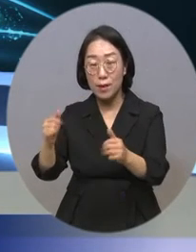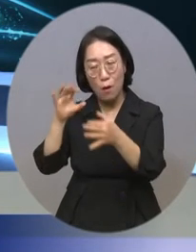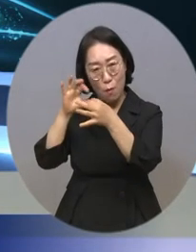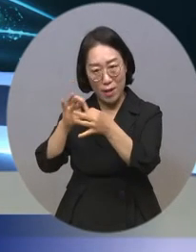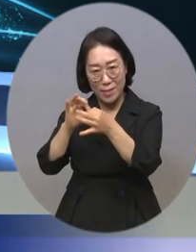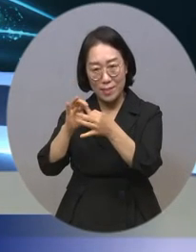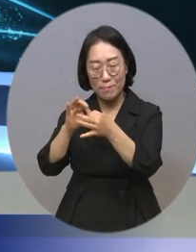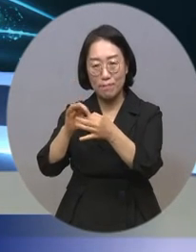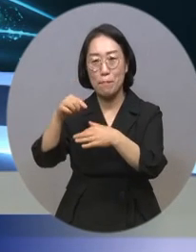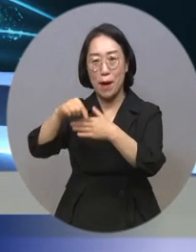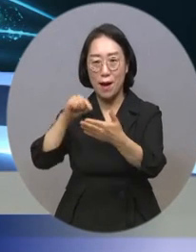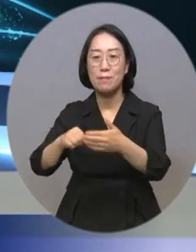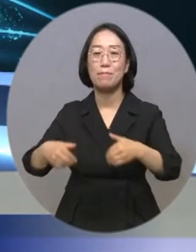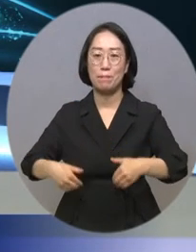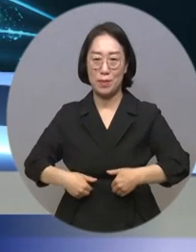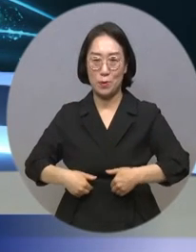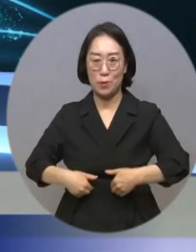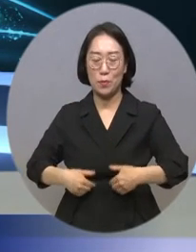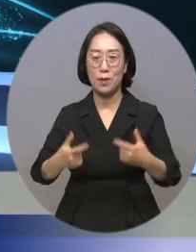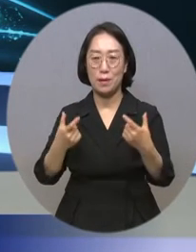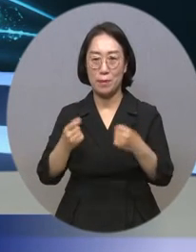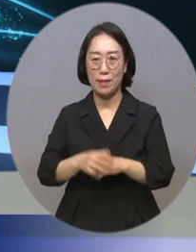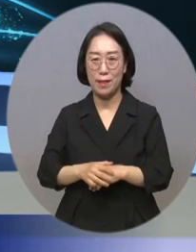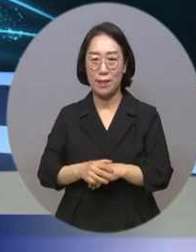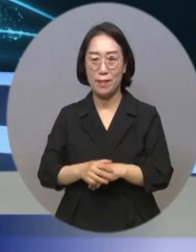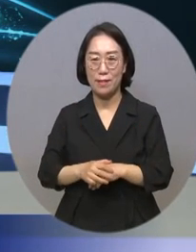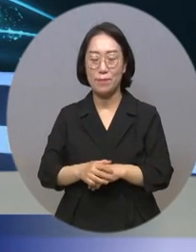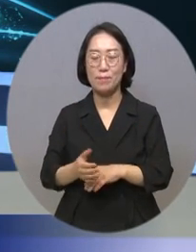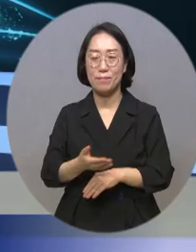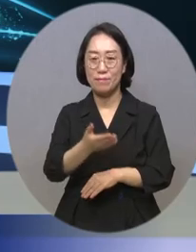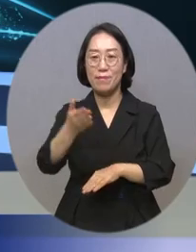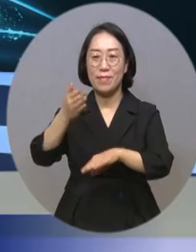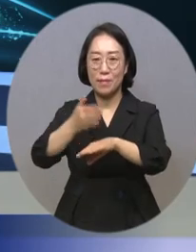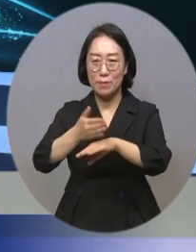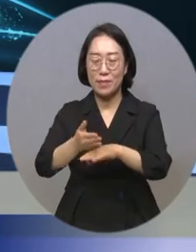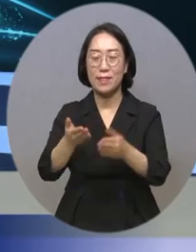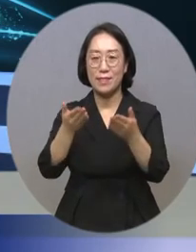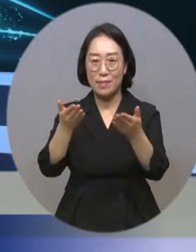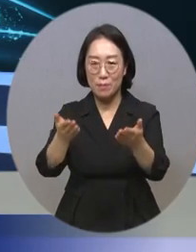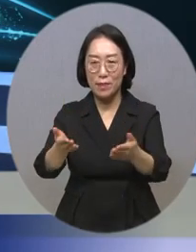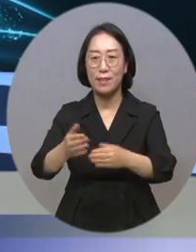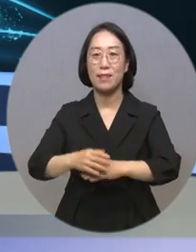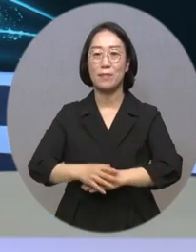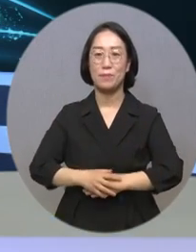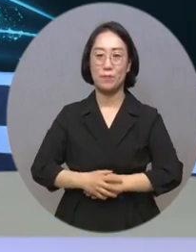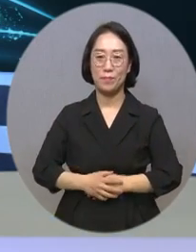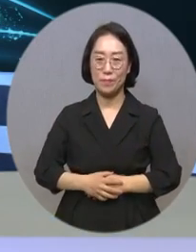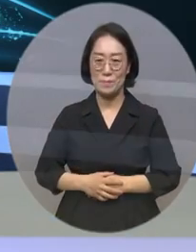필요하겠습니다. 이상 복지TV 뉴스를 마칩니다. 시청해주신 여러분 고맙습니다.